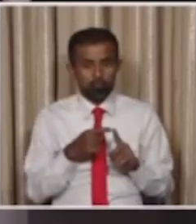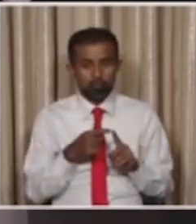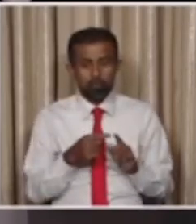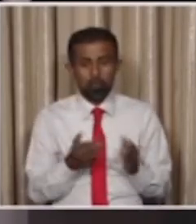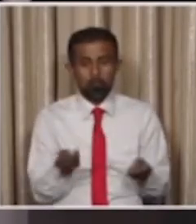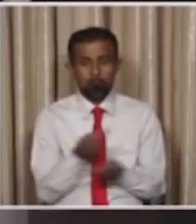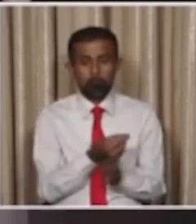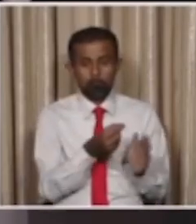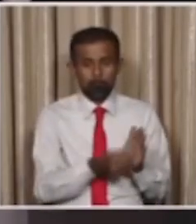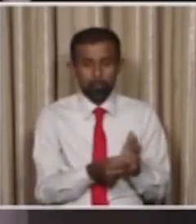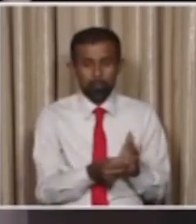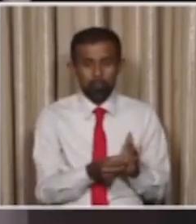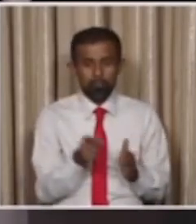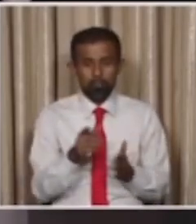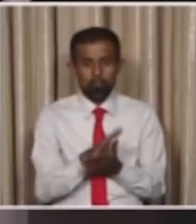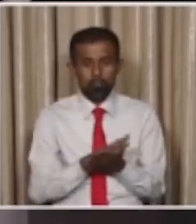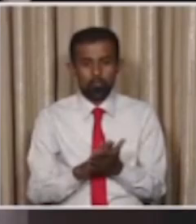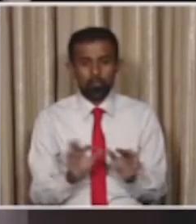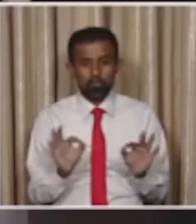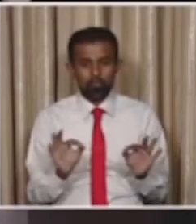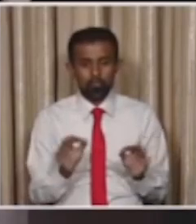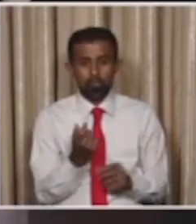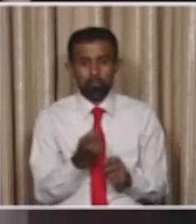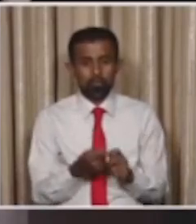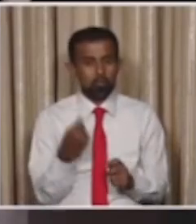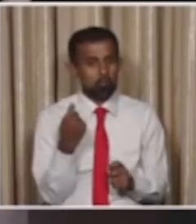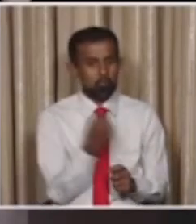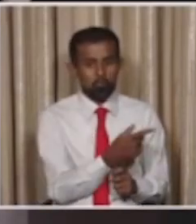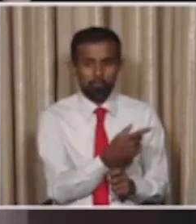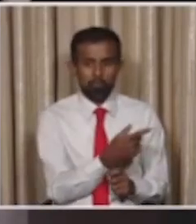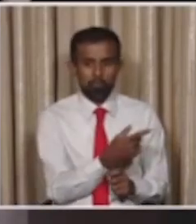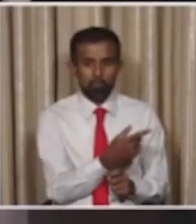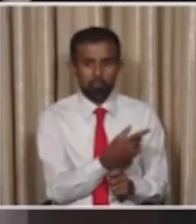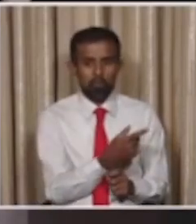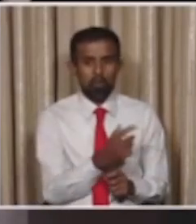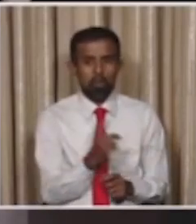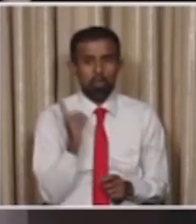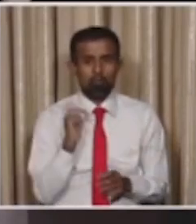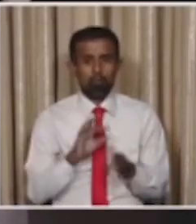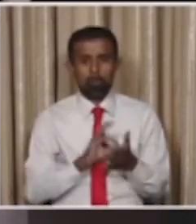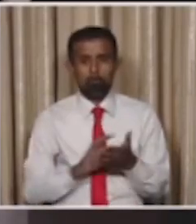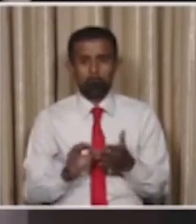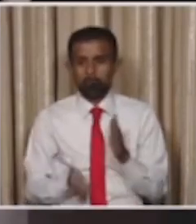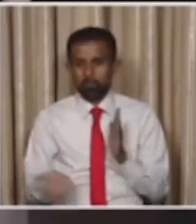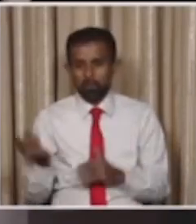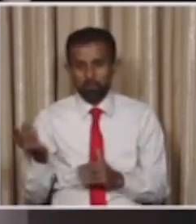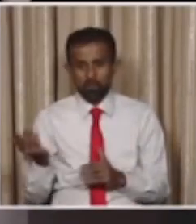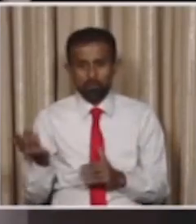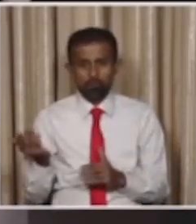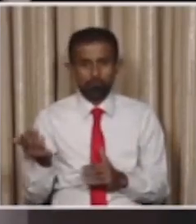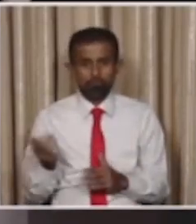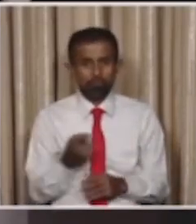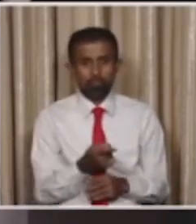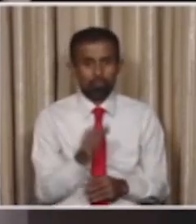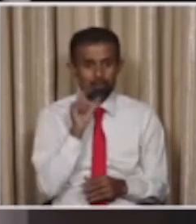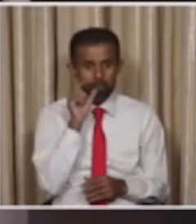අත්සන් කර ඇති මෙම අයවලුන් සූදානම් මේ මුදල් ගෙවීමක් සිදු කර හෝ හමුදාවෙන් ඉවත් වෙන්න. ඒ නිසා මේ අය ගැන